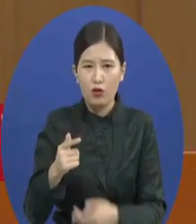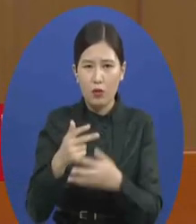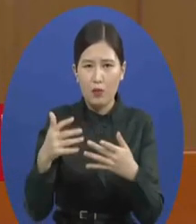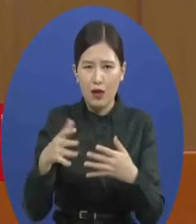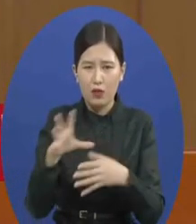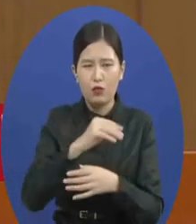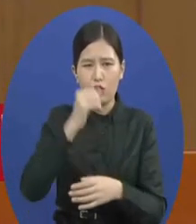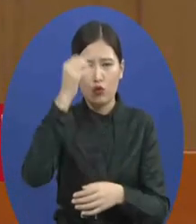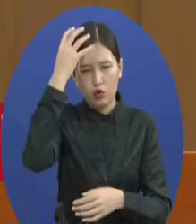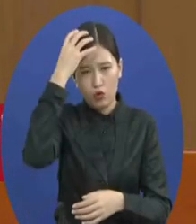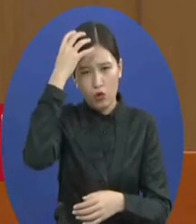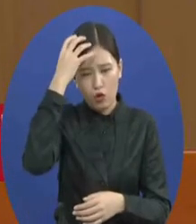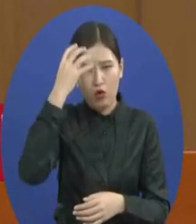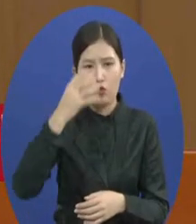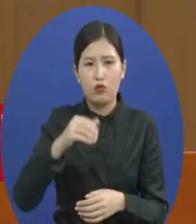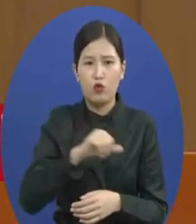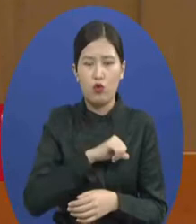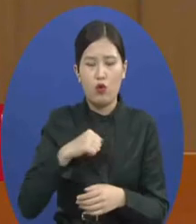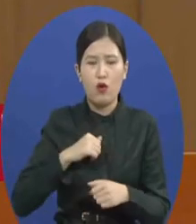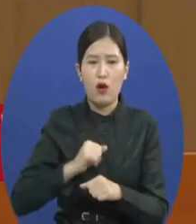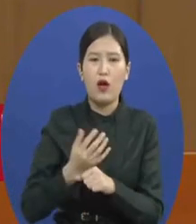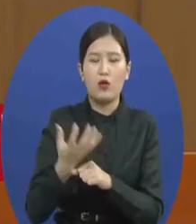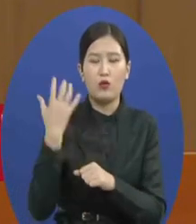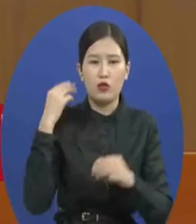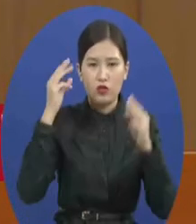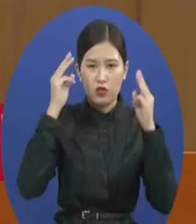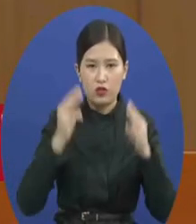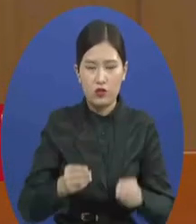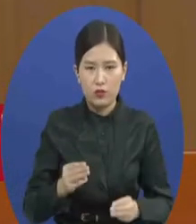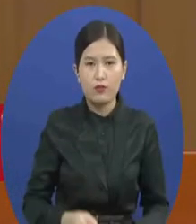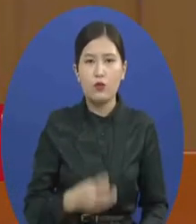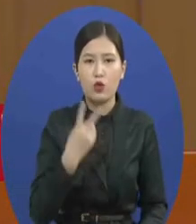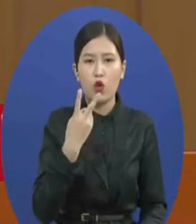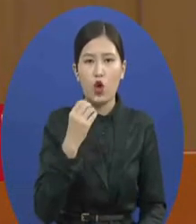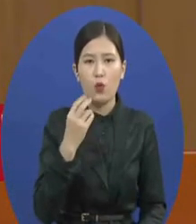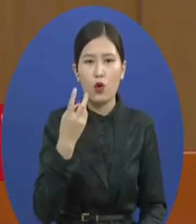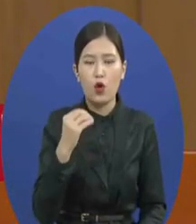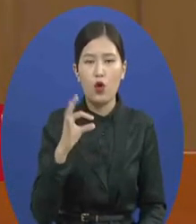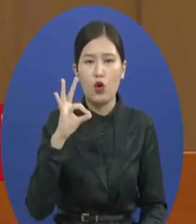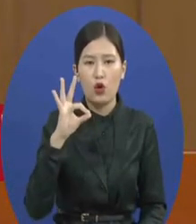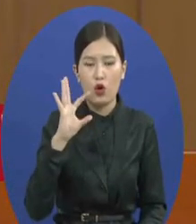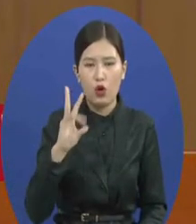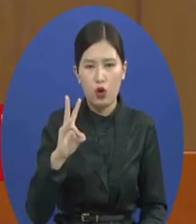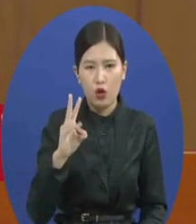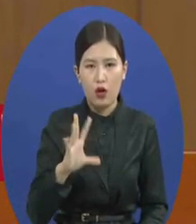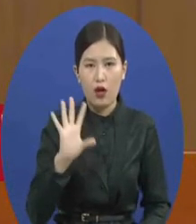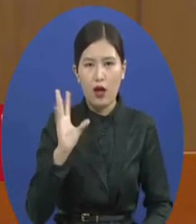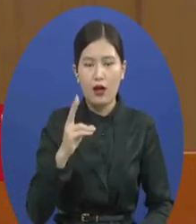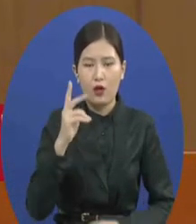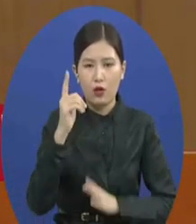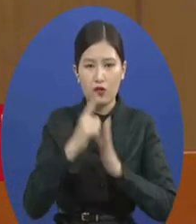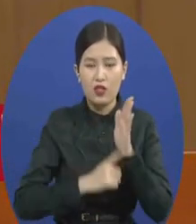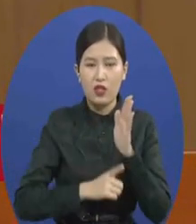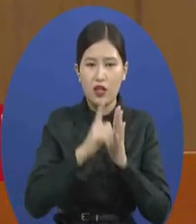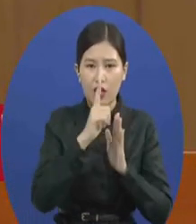гаргалаа. 2020 оны 12 сарын